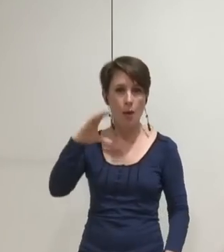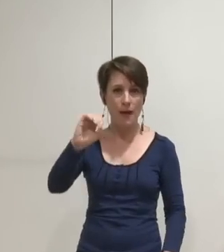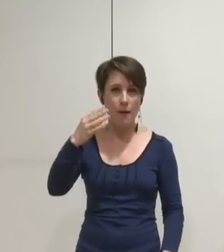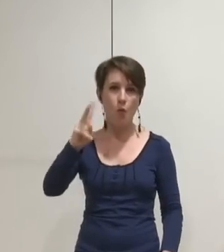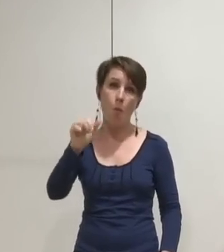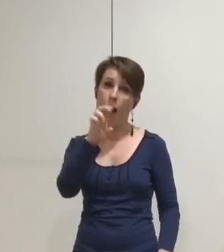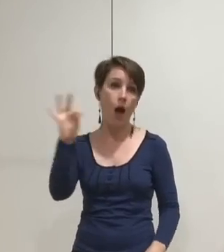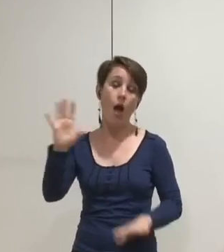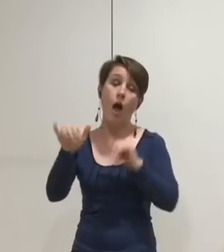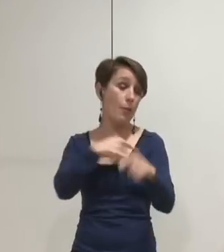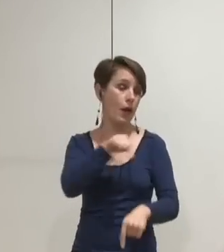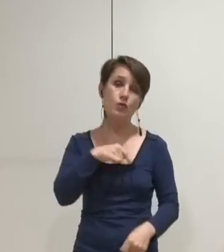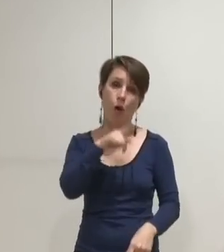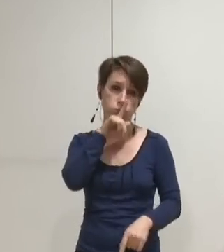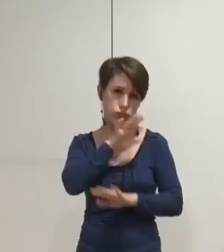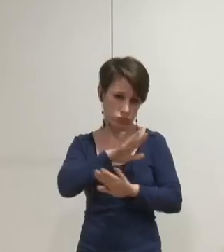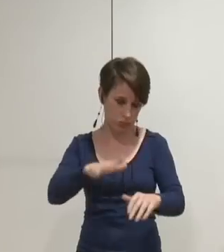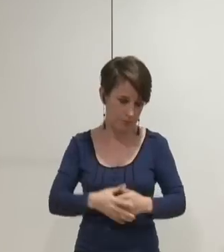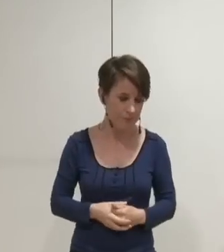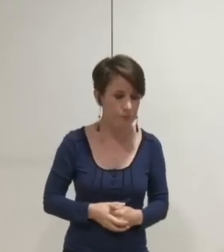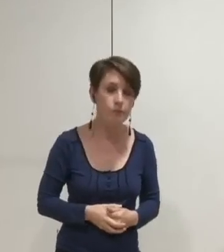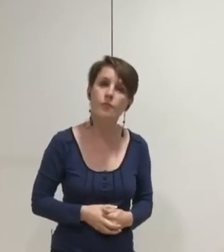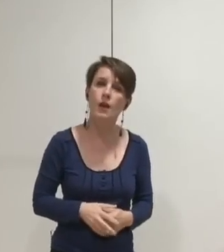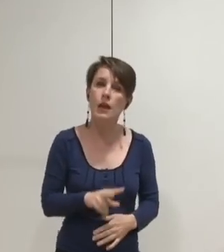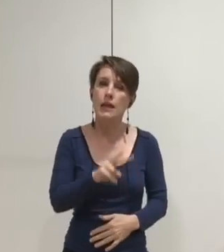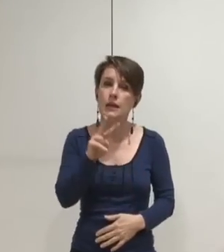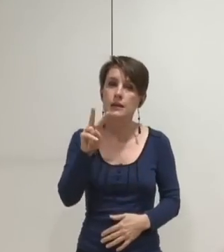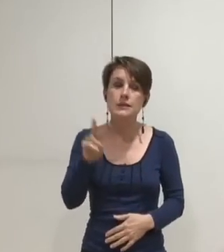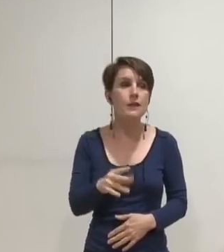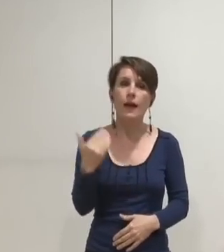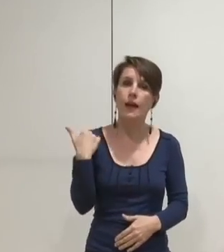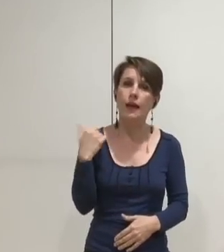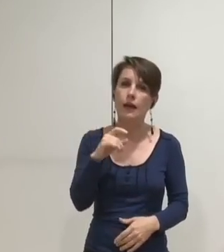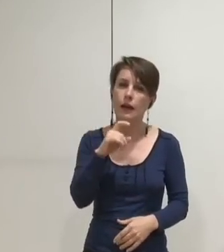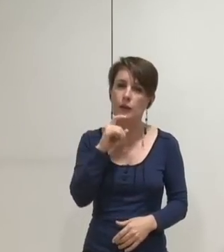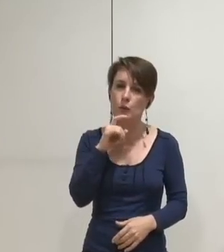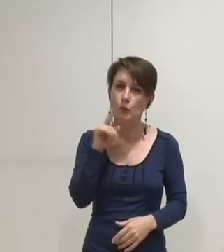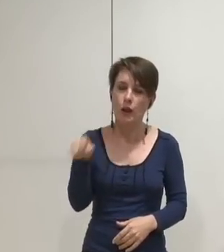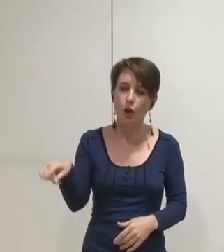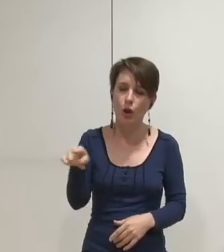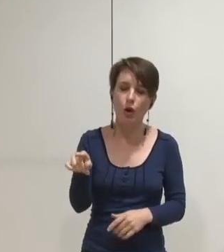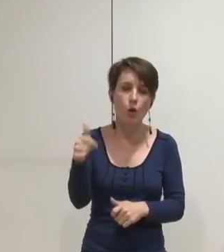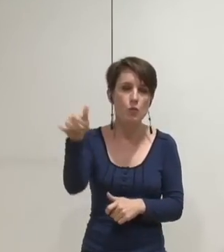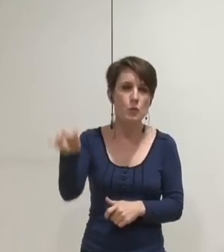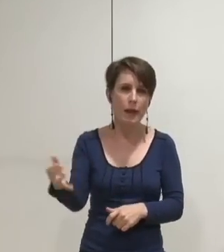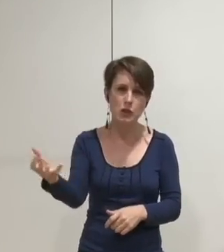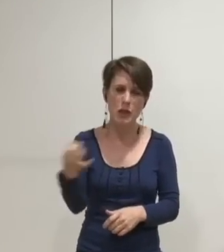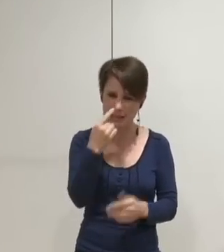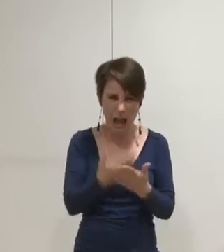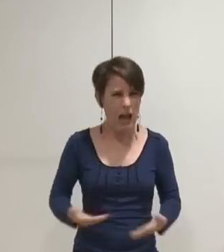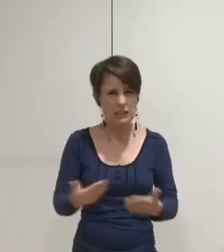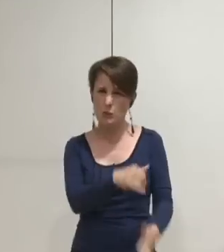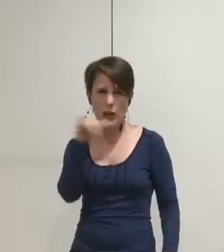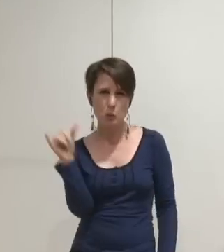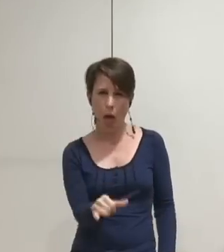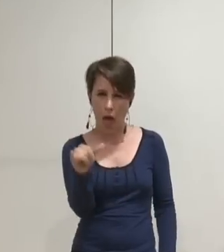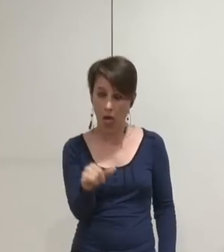interventions il y a en effet une certaine obscénité puisque le terme a été utilisé n'est pas de moi a expliqué ici